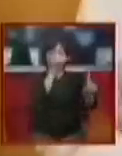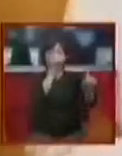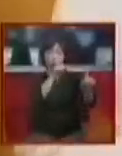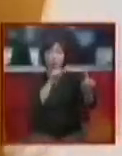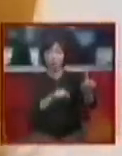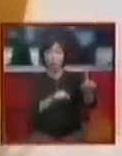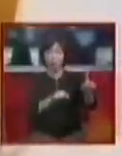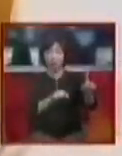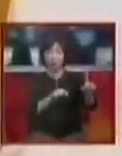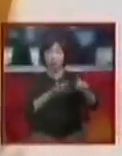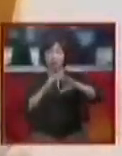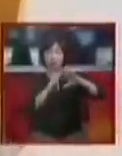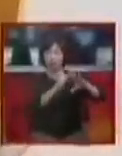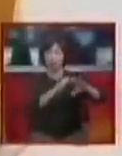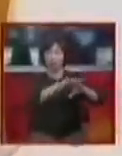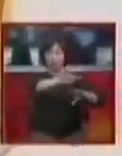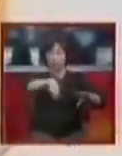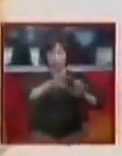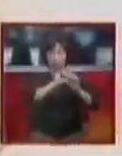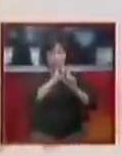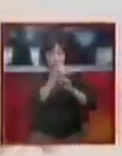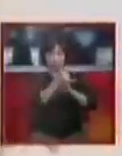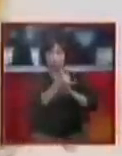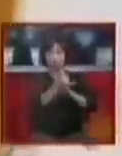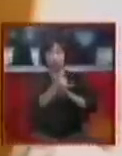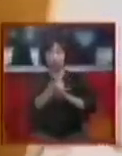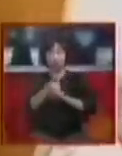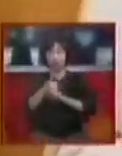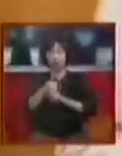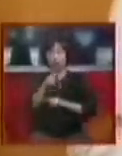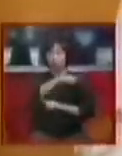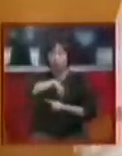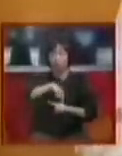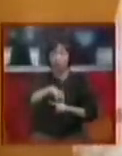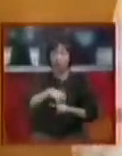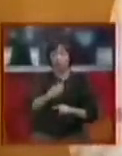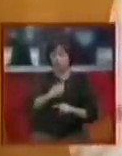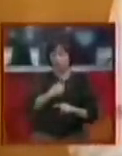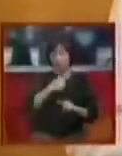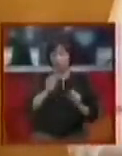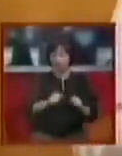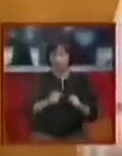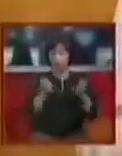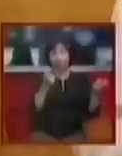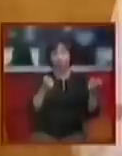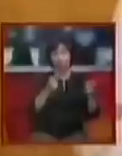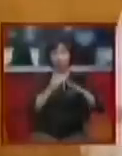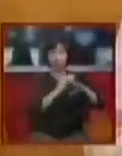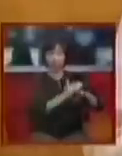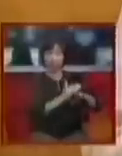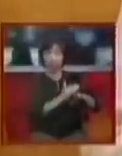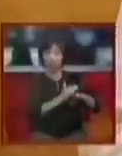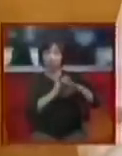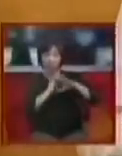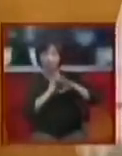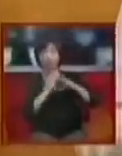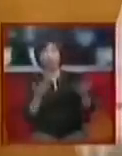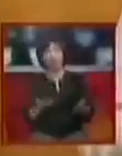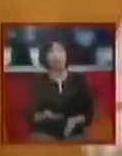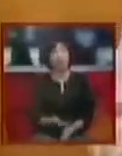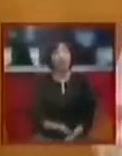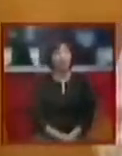balakid sa pag-unlad. At ngayon, tayo na lang mismo ang makakapigil sa ating sariling pag-angat. Ginawa po natin ang lahat ng